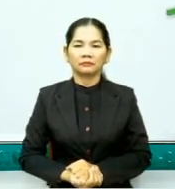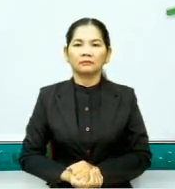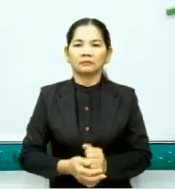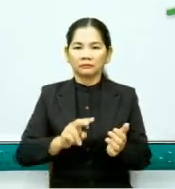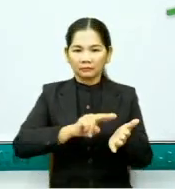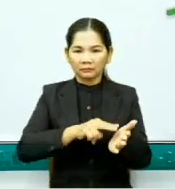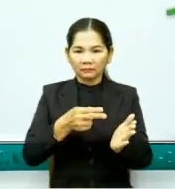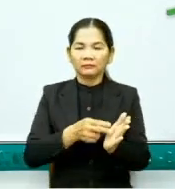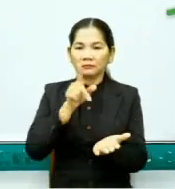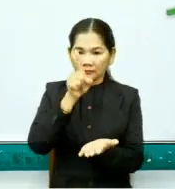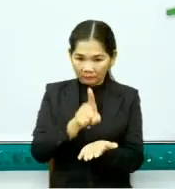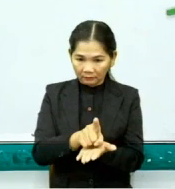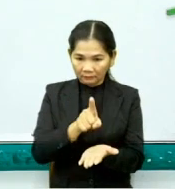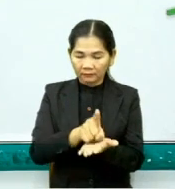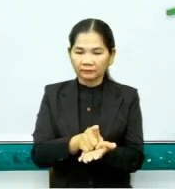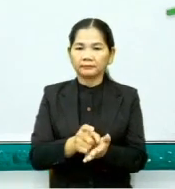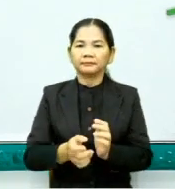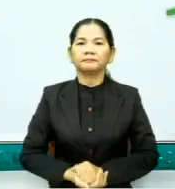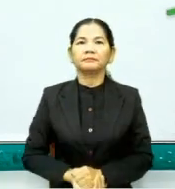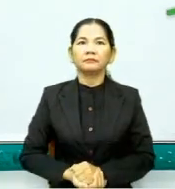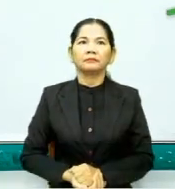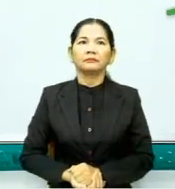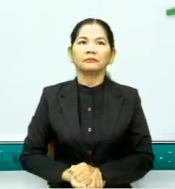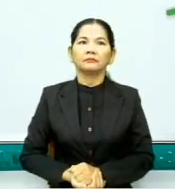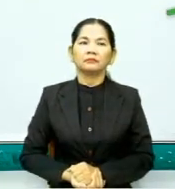át tình này xâm khẳng